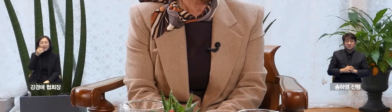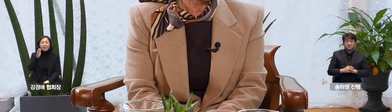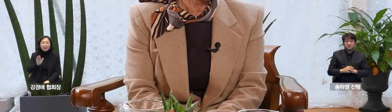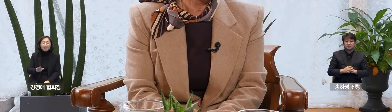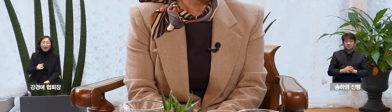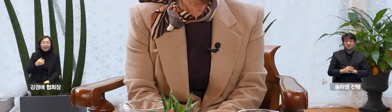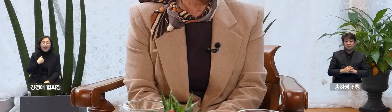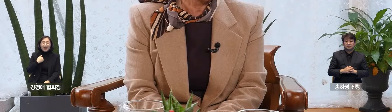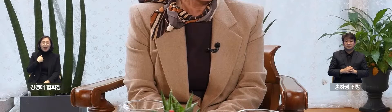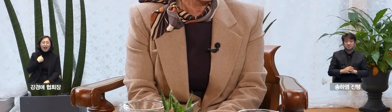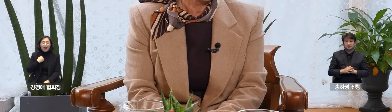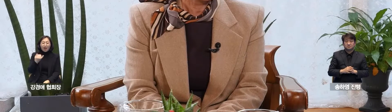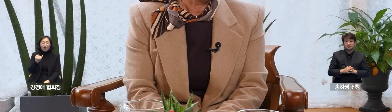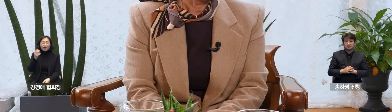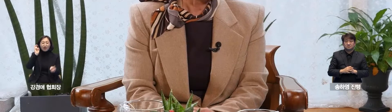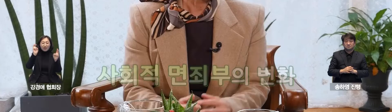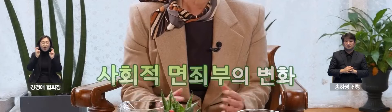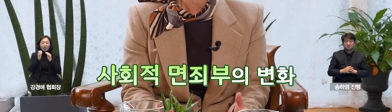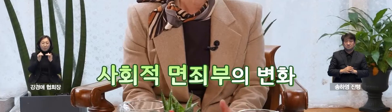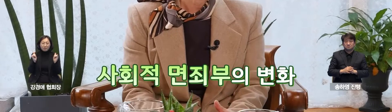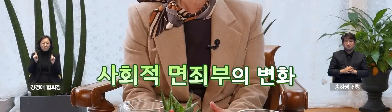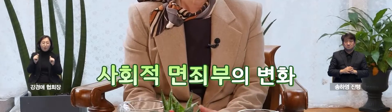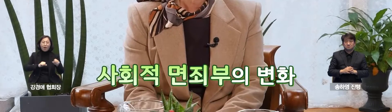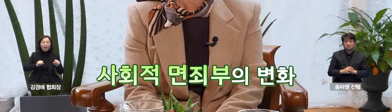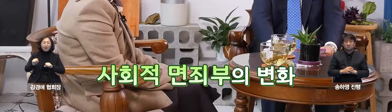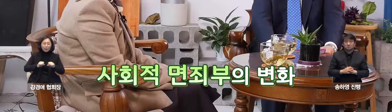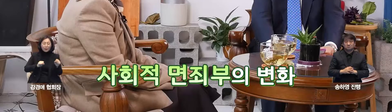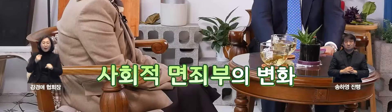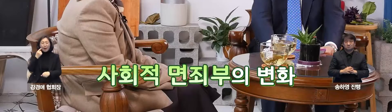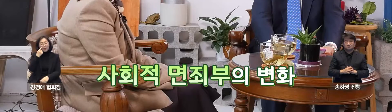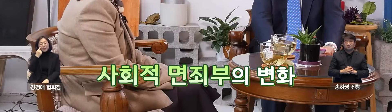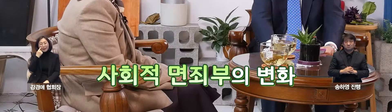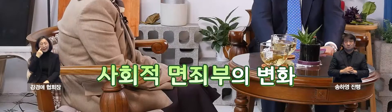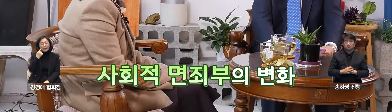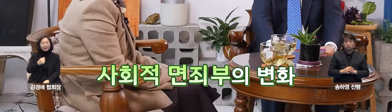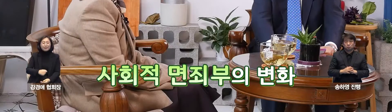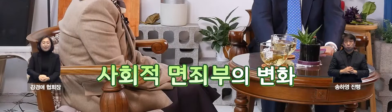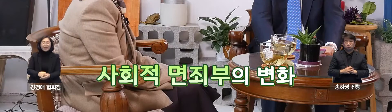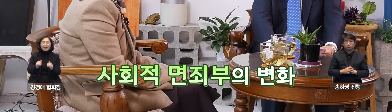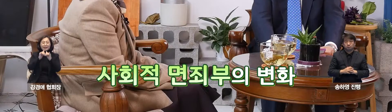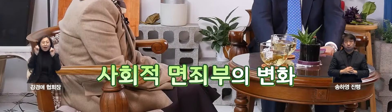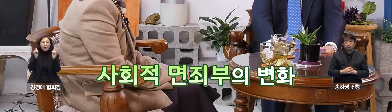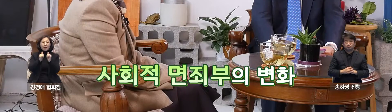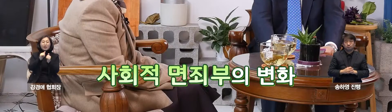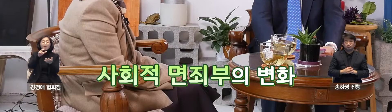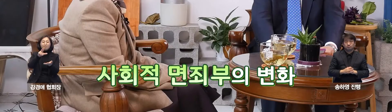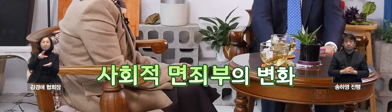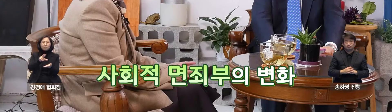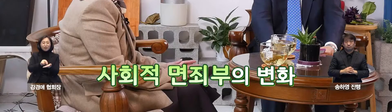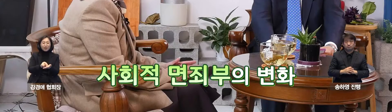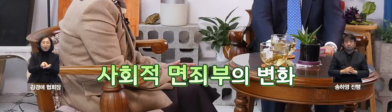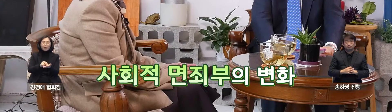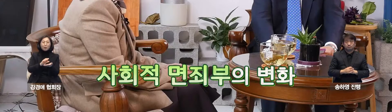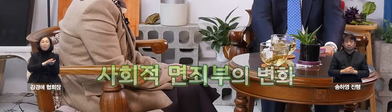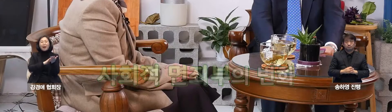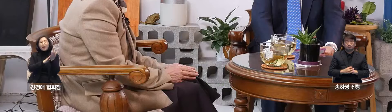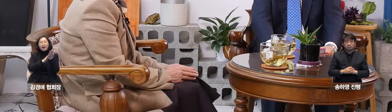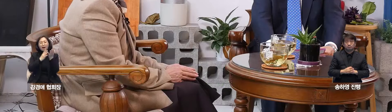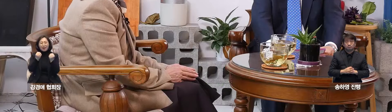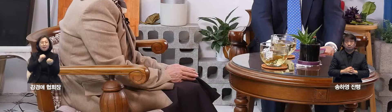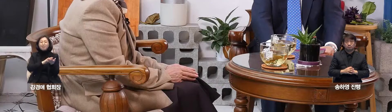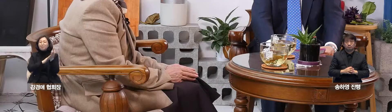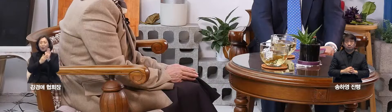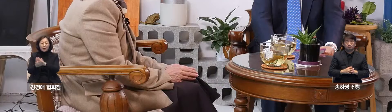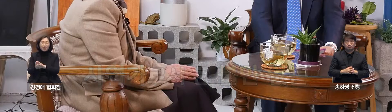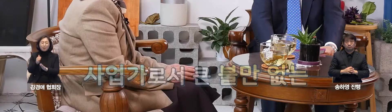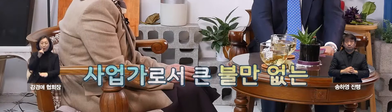제가 여성 기업으로 해봤을 때 사회적인 이런 문제들도 많이 변화가 되었고